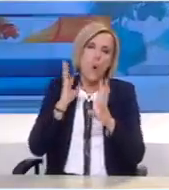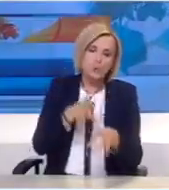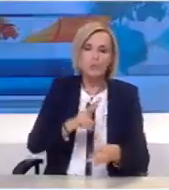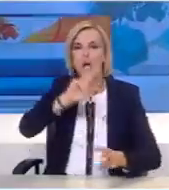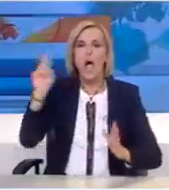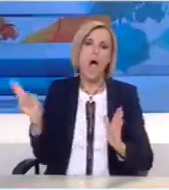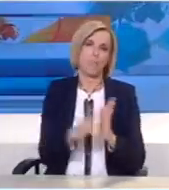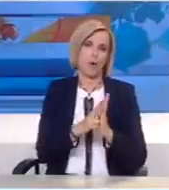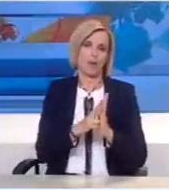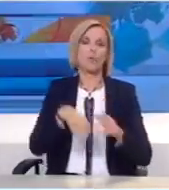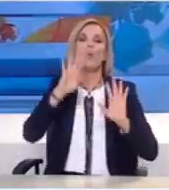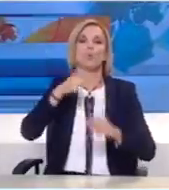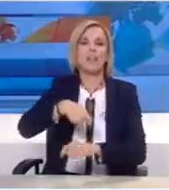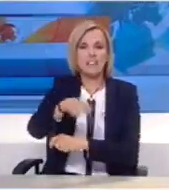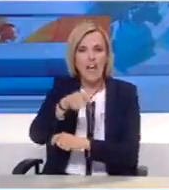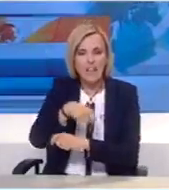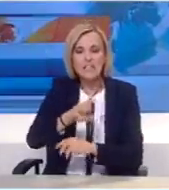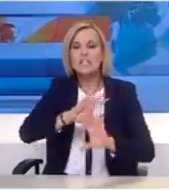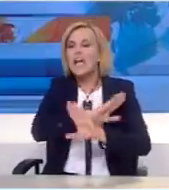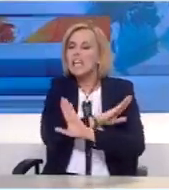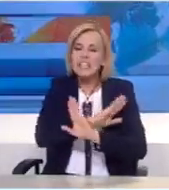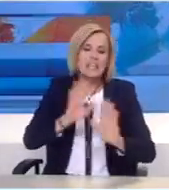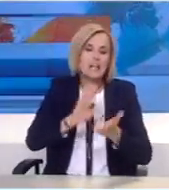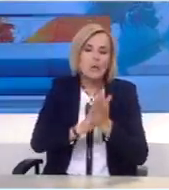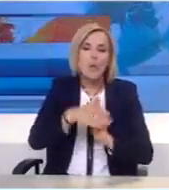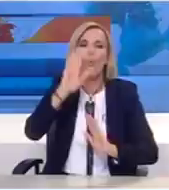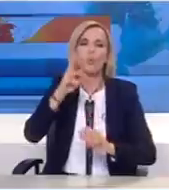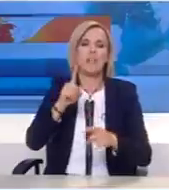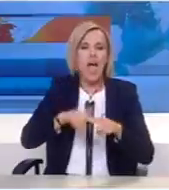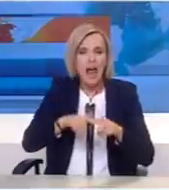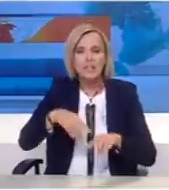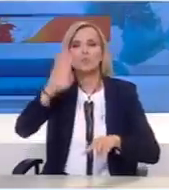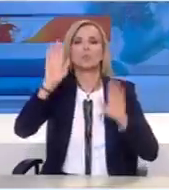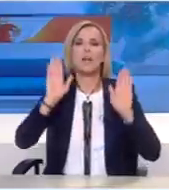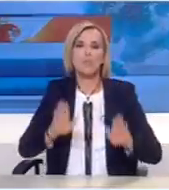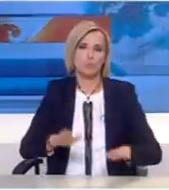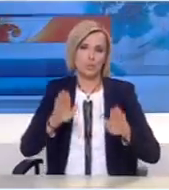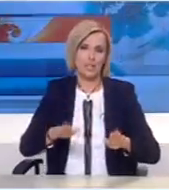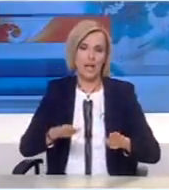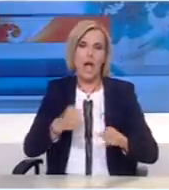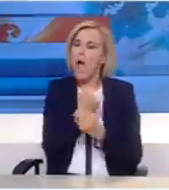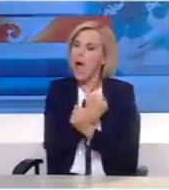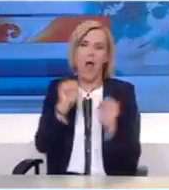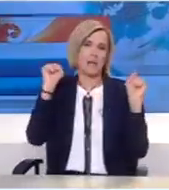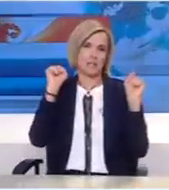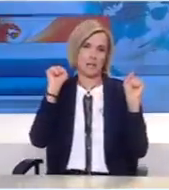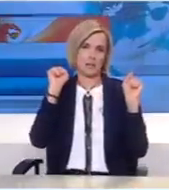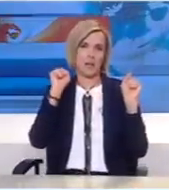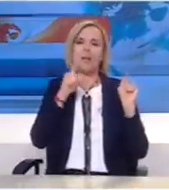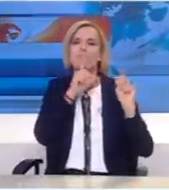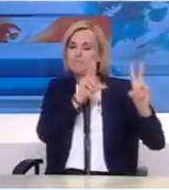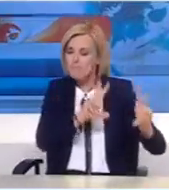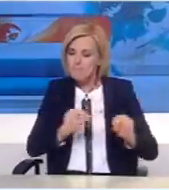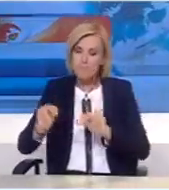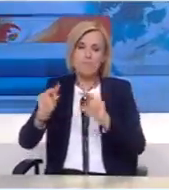φύσεως θρησκευτικές τελετές σε όλους ανεξαιρέτως τους χώρους θρησκευτικής λατρείας, κάθε δόγματος και θρησκείας, ανεξαρτήτως μεγέθους